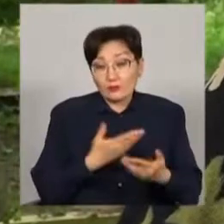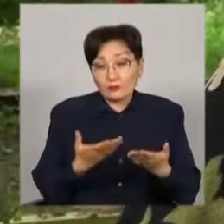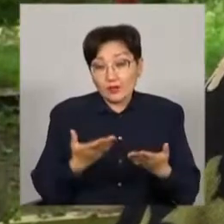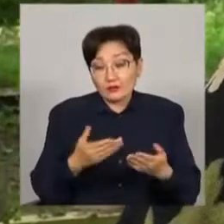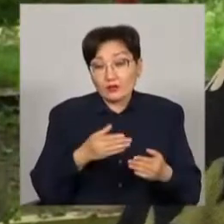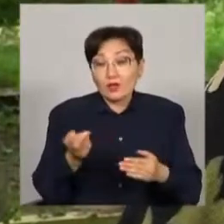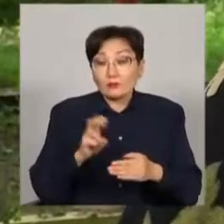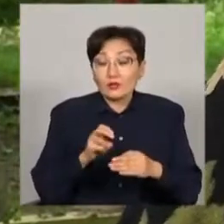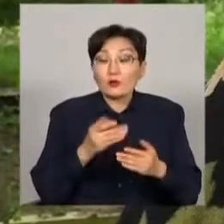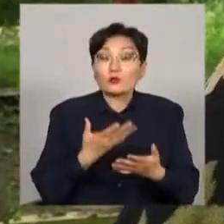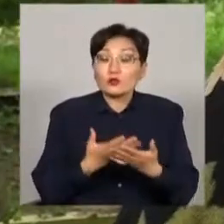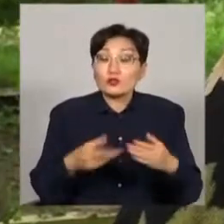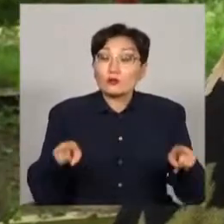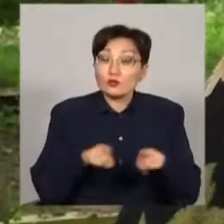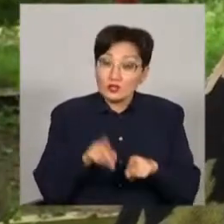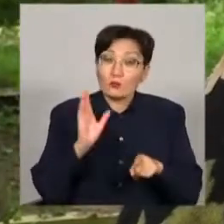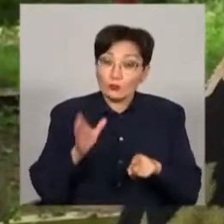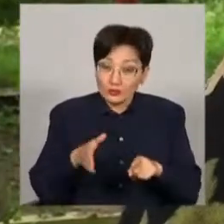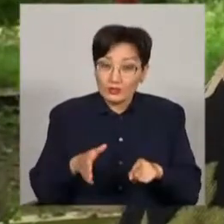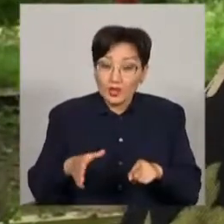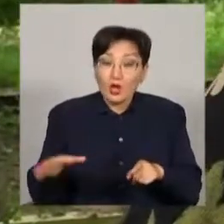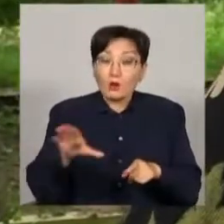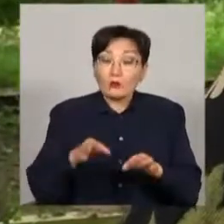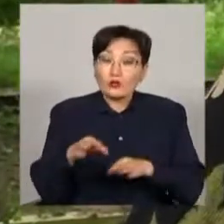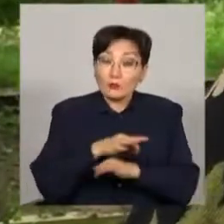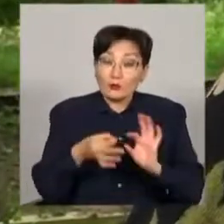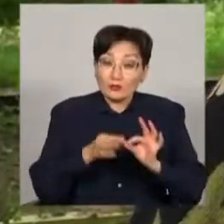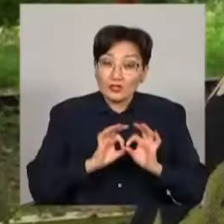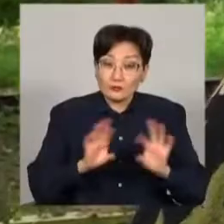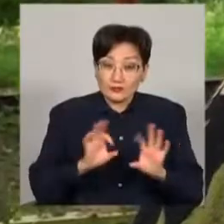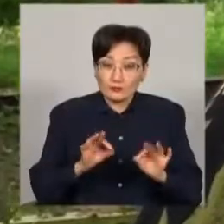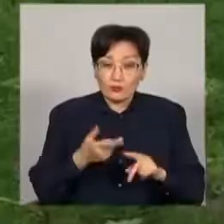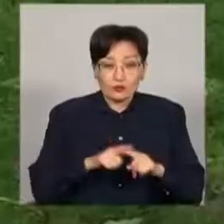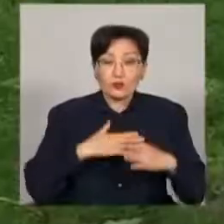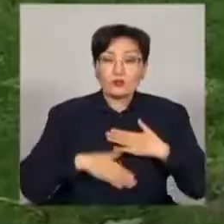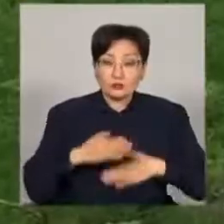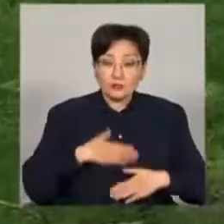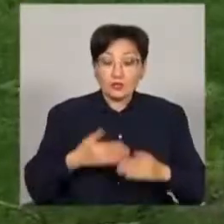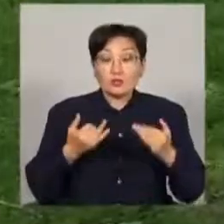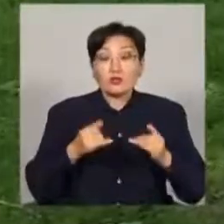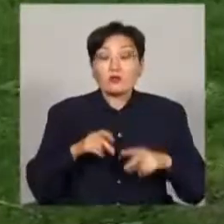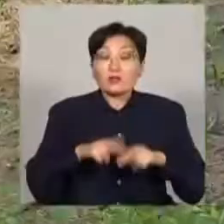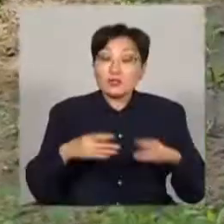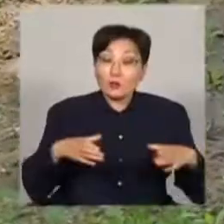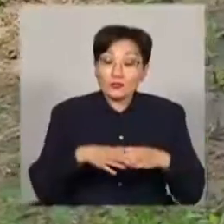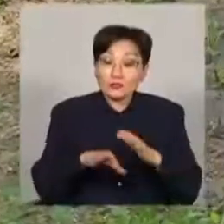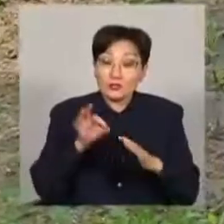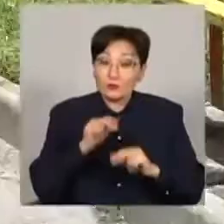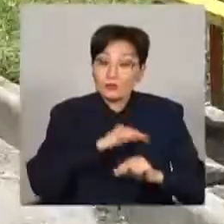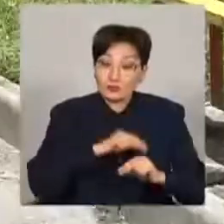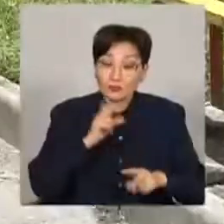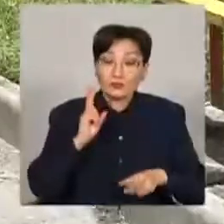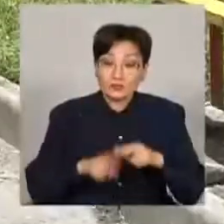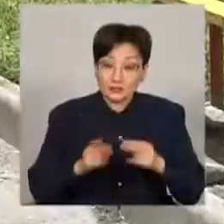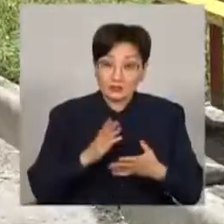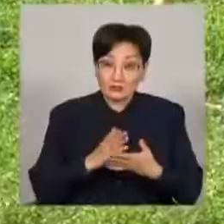бәрін келіп көрсетіп, дәл осындай болады апа деп барлық проектісін көрсетіп жатыр. Риза болып жатырмыз. Қазір мердігерлерді анықтау жұмыстары